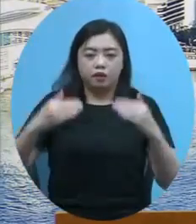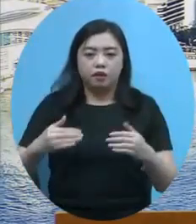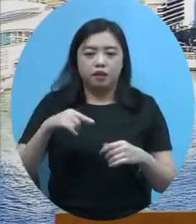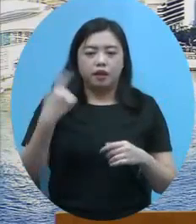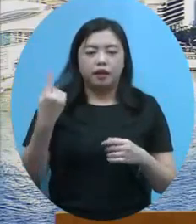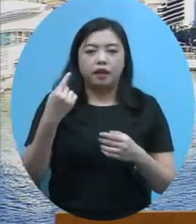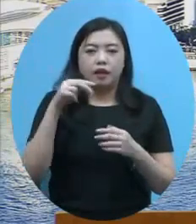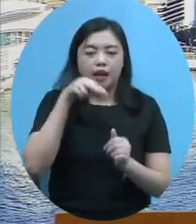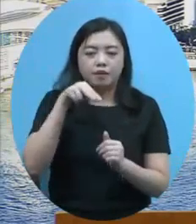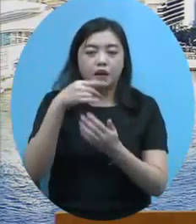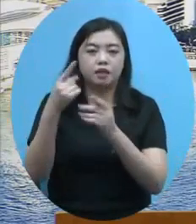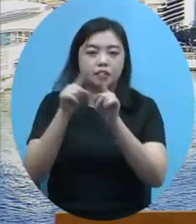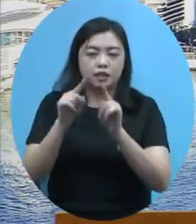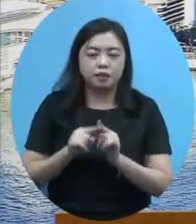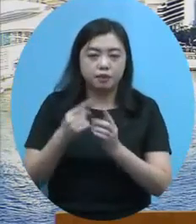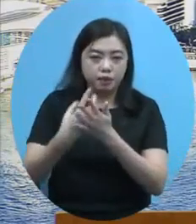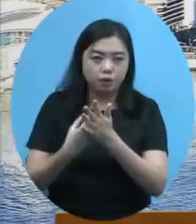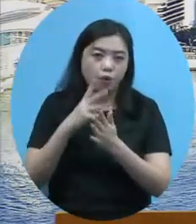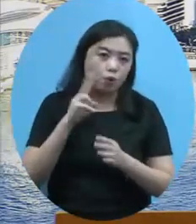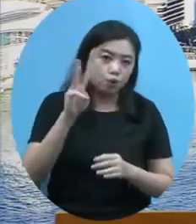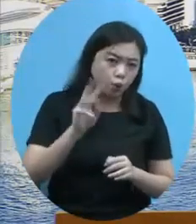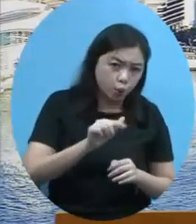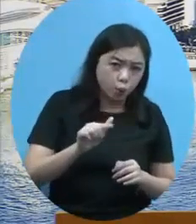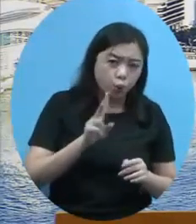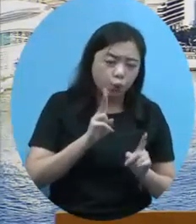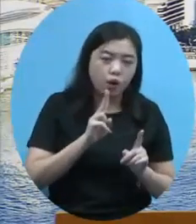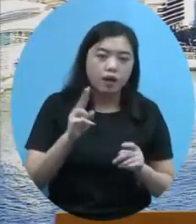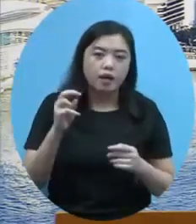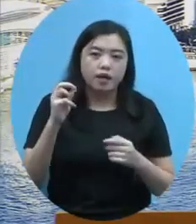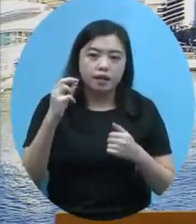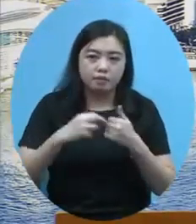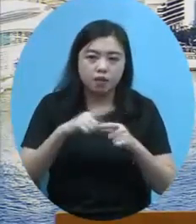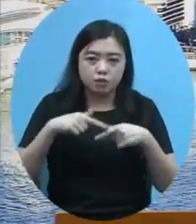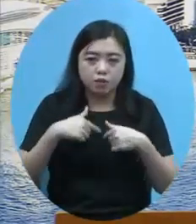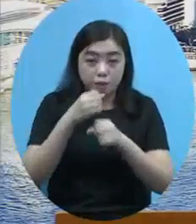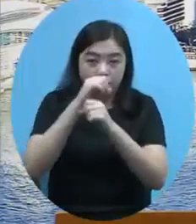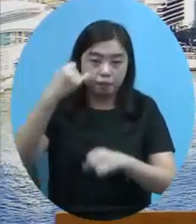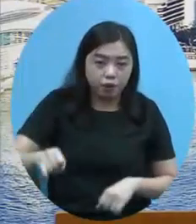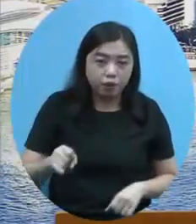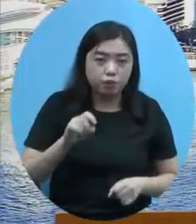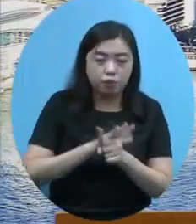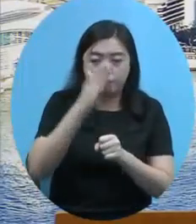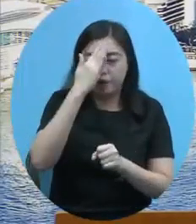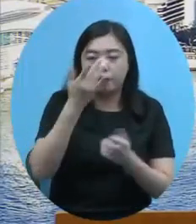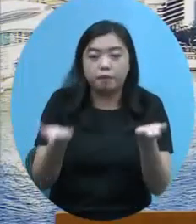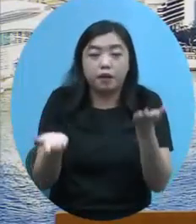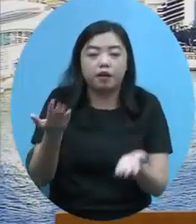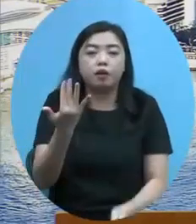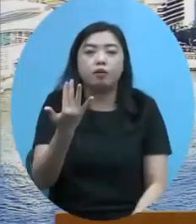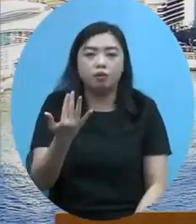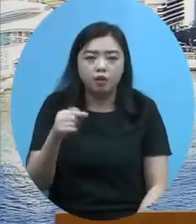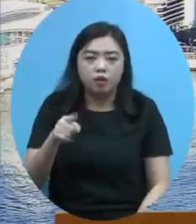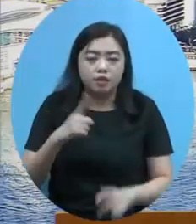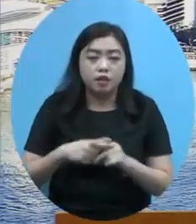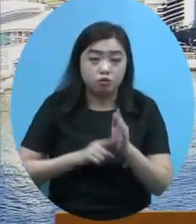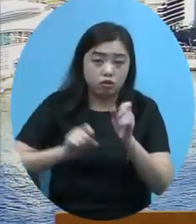指標啦，包括係污水啊，同埋係喺社區檢測中心化驗到嘅陽性嘅百分比啦，咁都係有一個